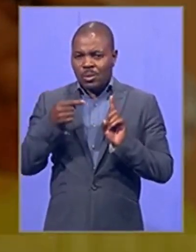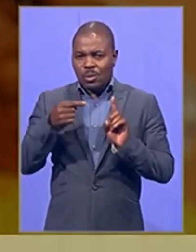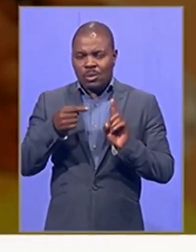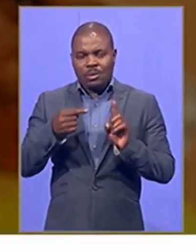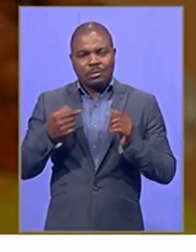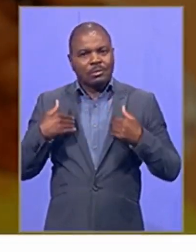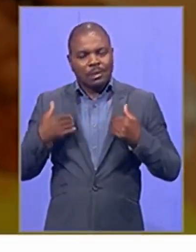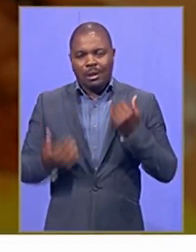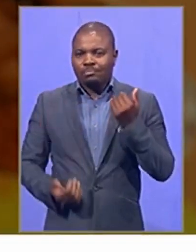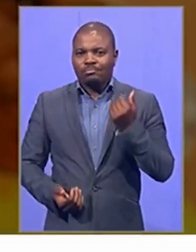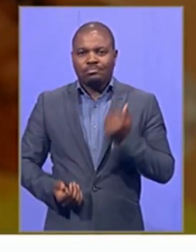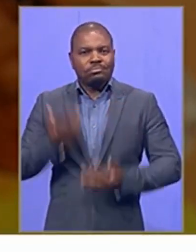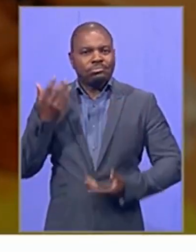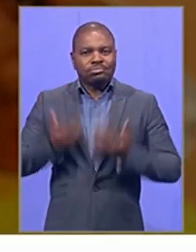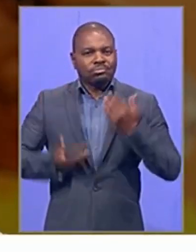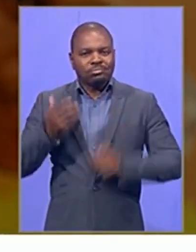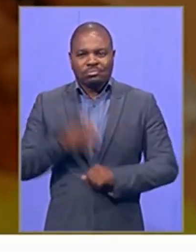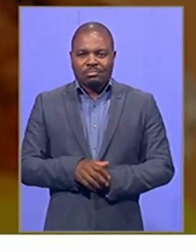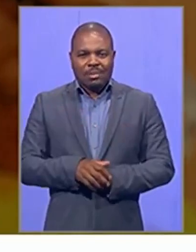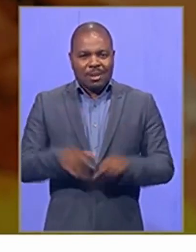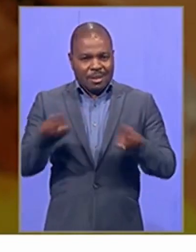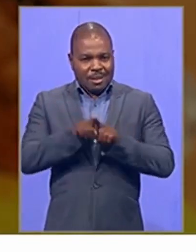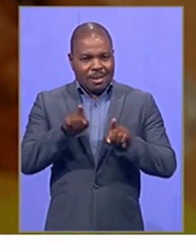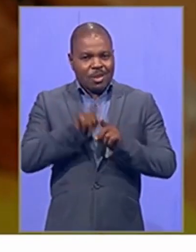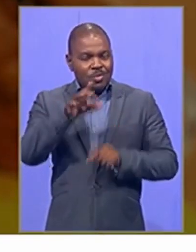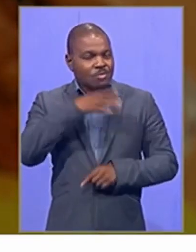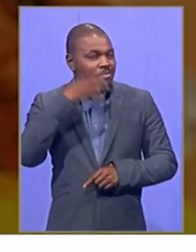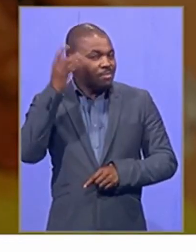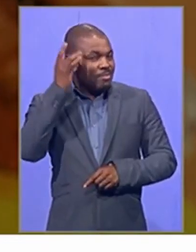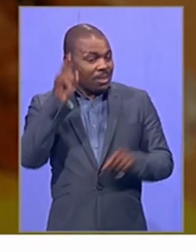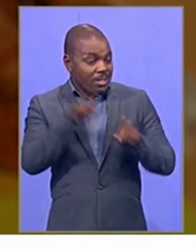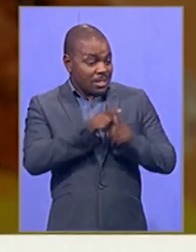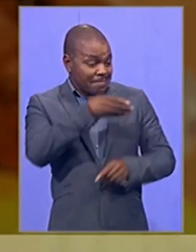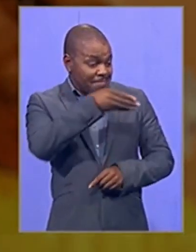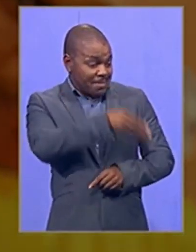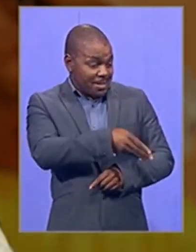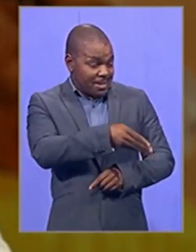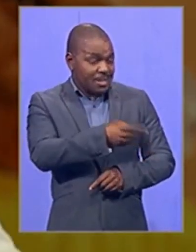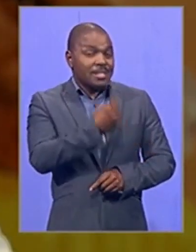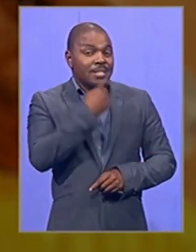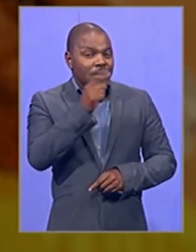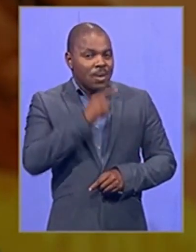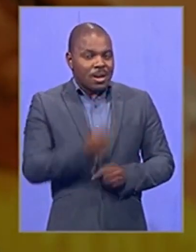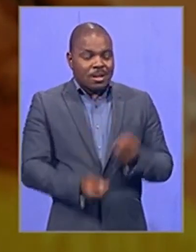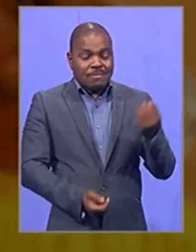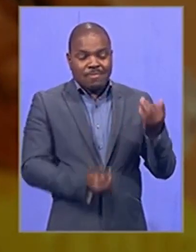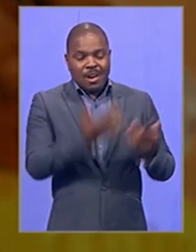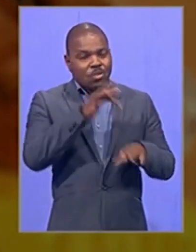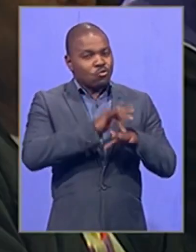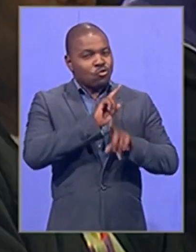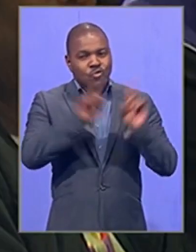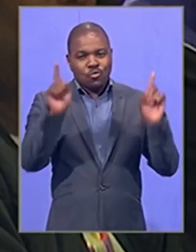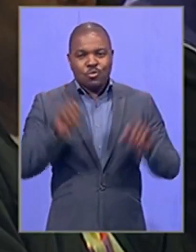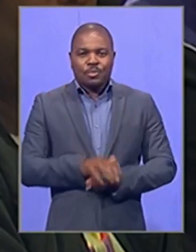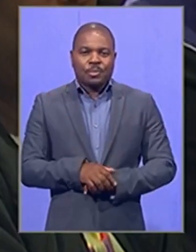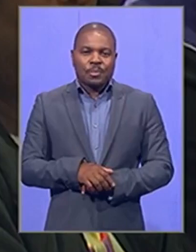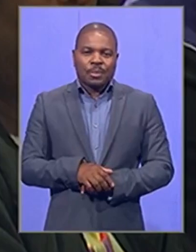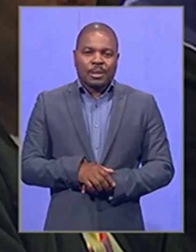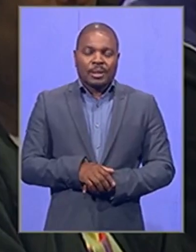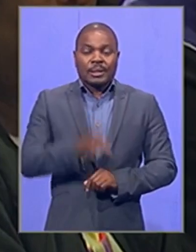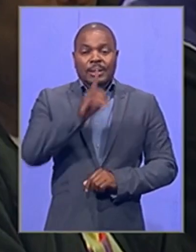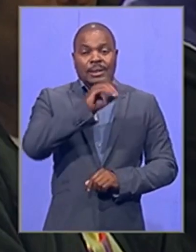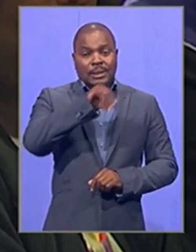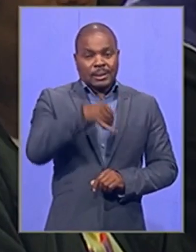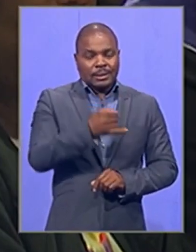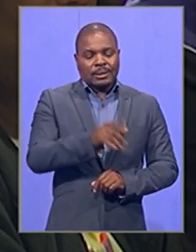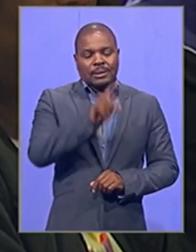kwavutha umlilo. Njoba uma uzwa nala umlilo uzungawuthi. DJ Tira